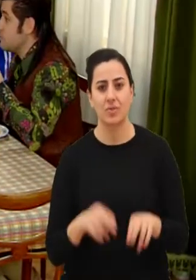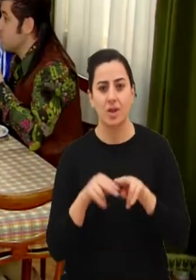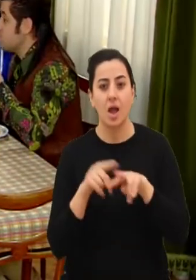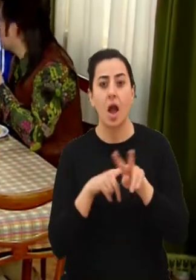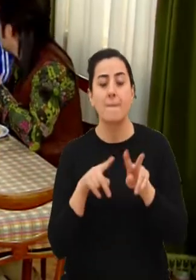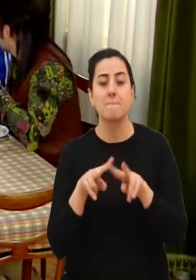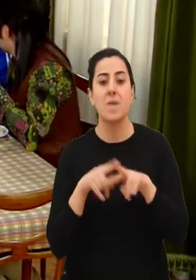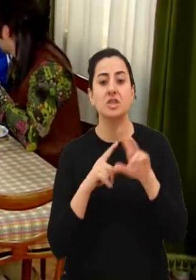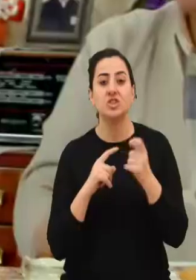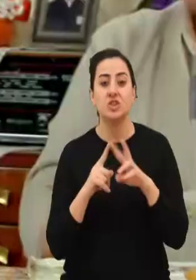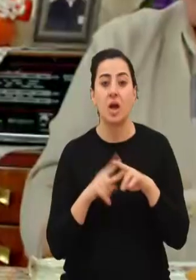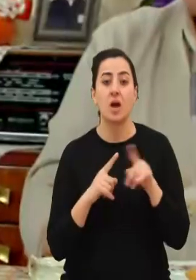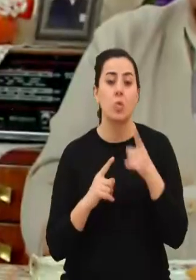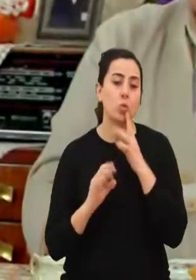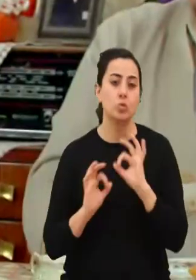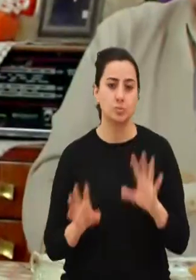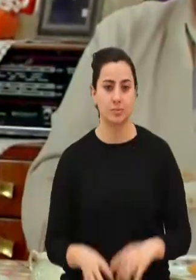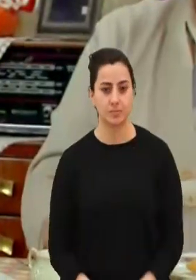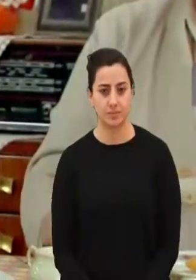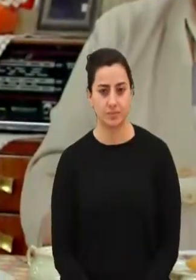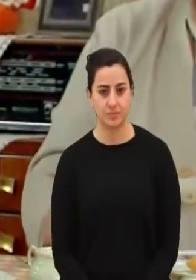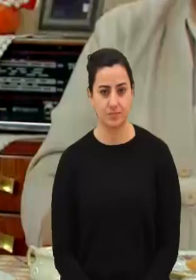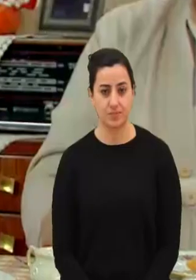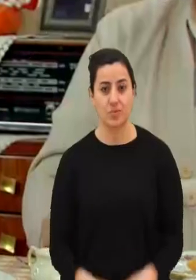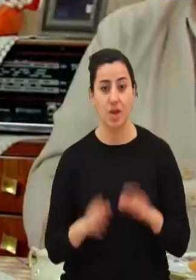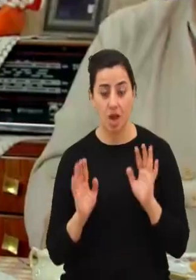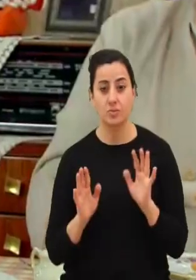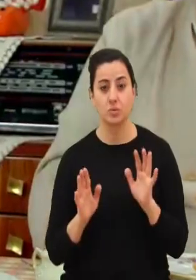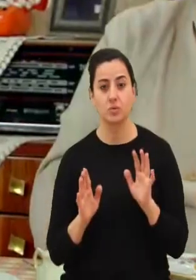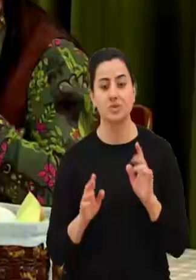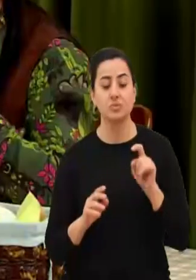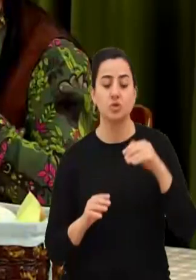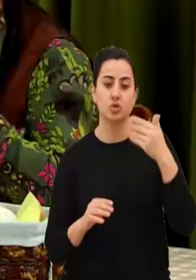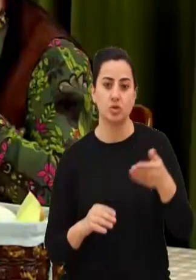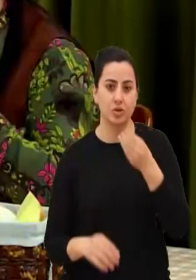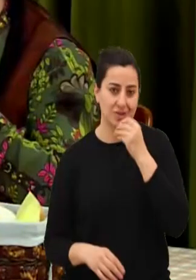Kaymaçina da acıtıracağım onu yapmışım çok isla. Balkan biber ezmesi. Ama kuşluga şimdi değil.